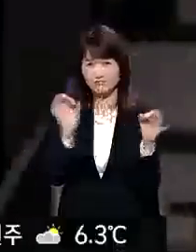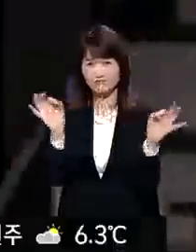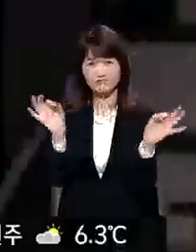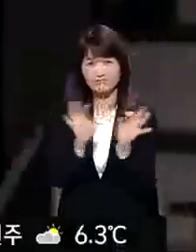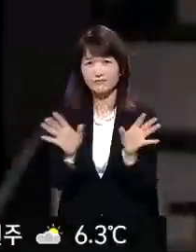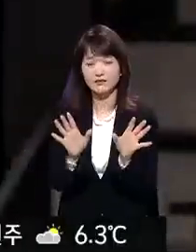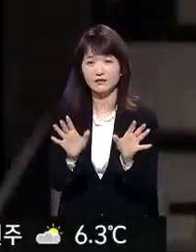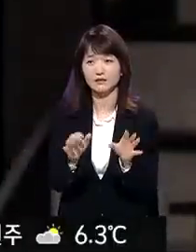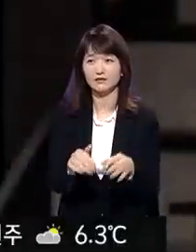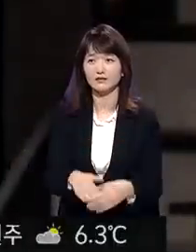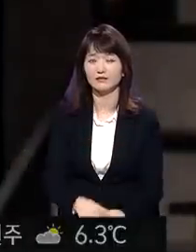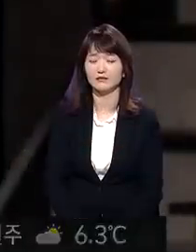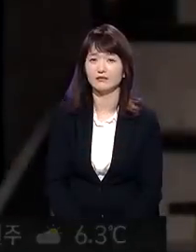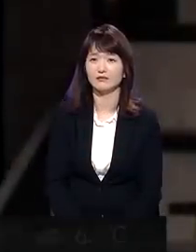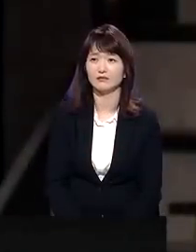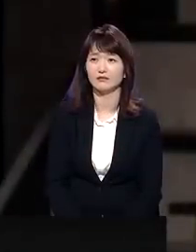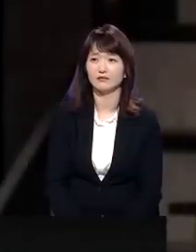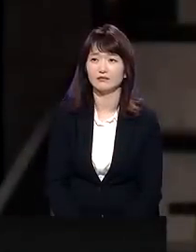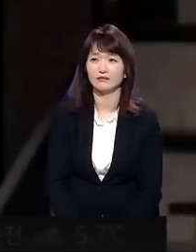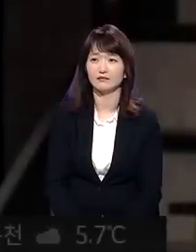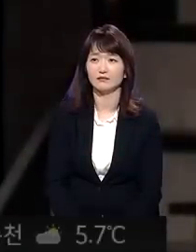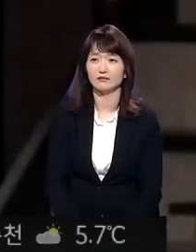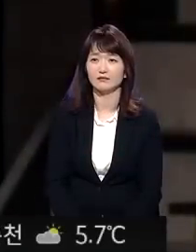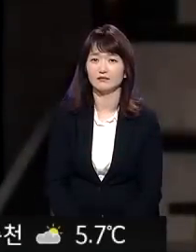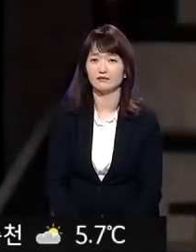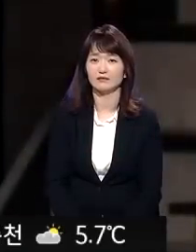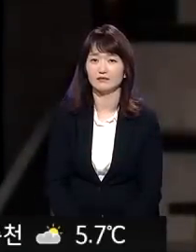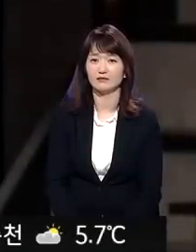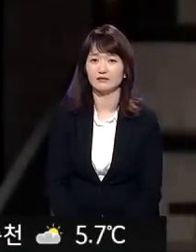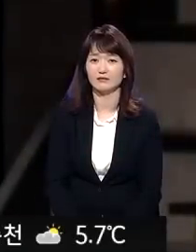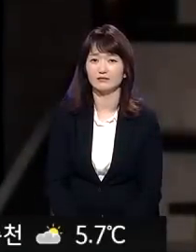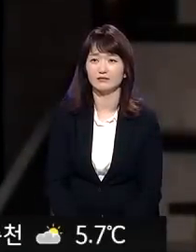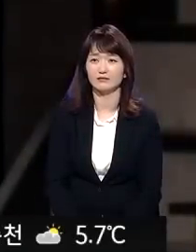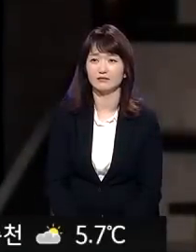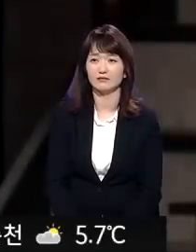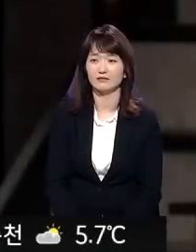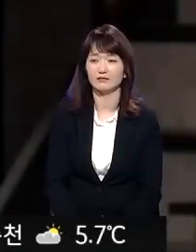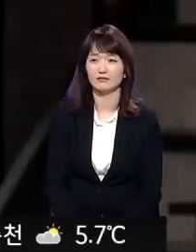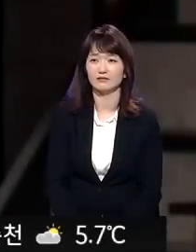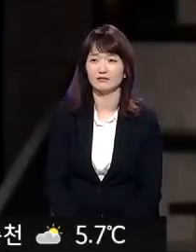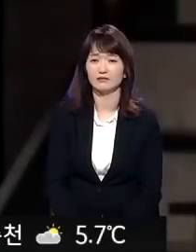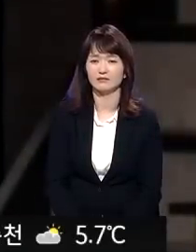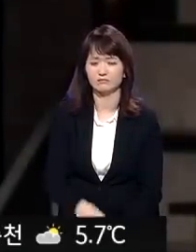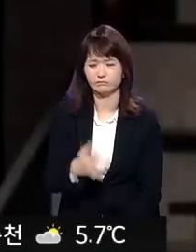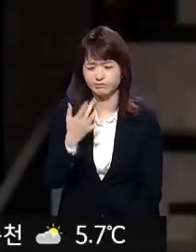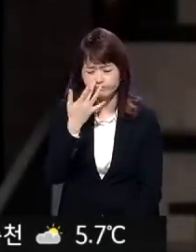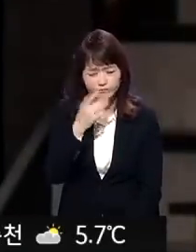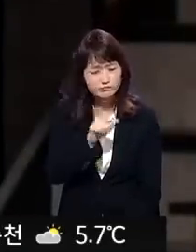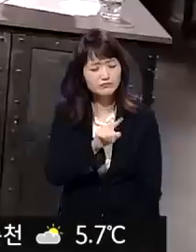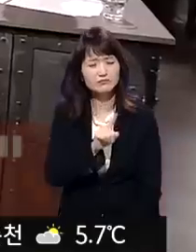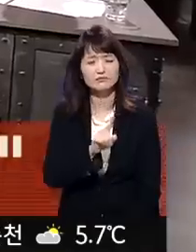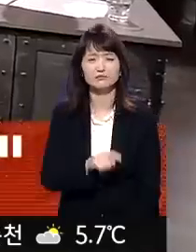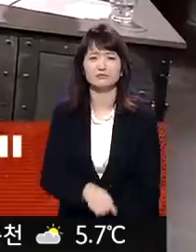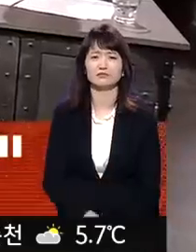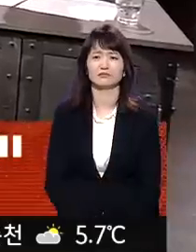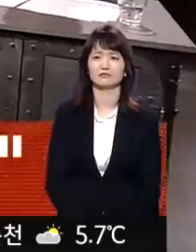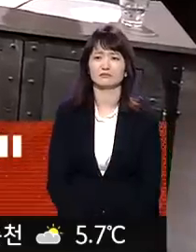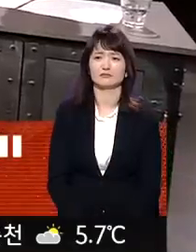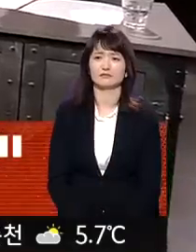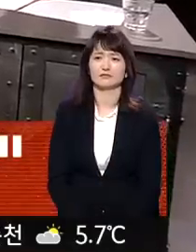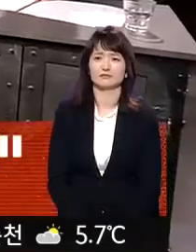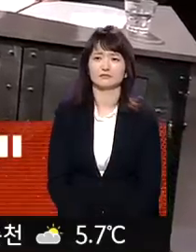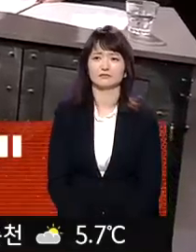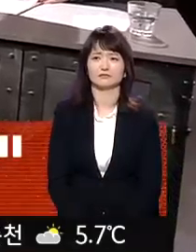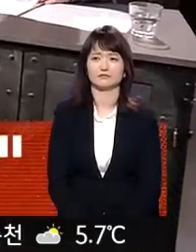소린가요? 뭐 하는 놈이에요, 도대체 이게? 이건 진짜 예, 저는 이해 안 되는 정말 이런 말을 했다면 정말 이해 안